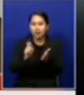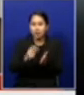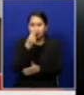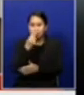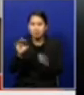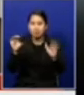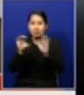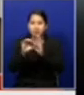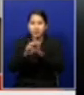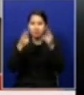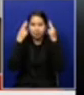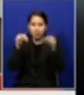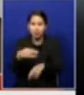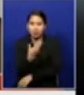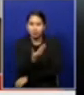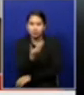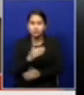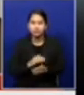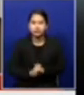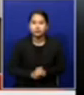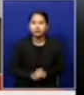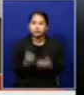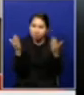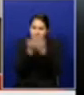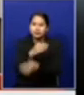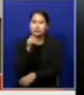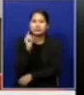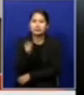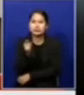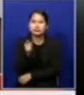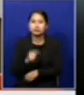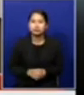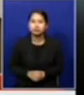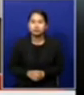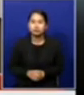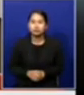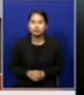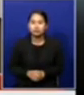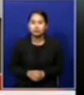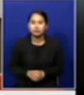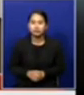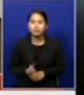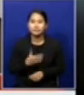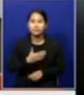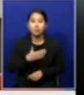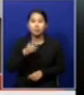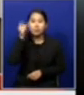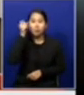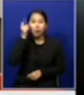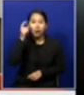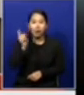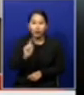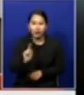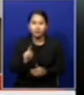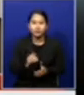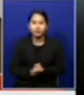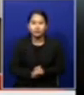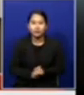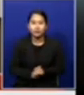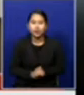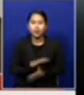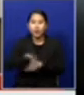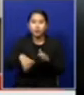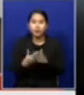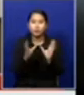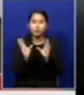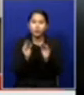านนะครับเปลี่ยนไปจริงหลังจากนั้นผมเข้าใจอย่างนี้ครับท่านนายกครับที่พวกเรามาคุย